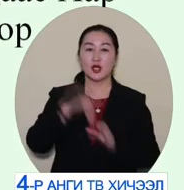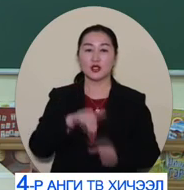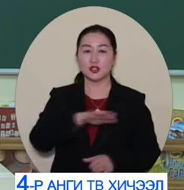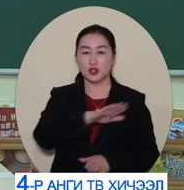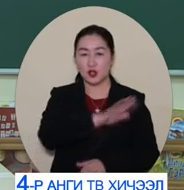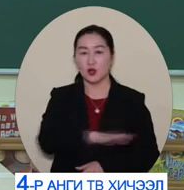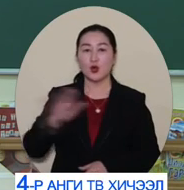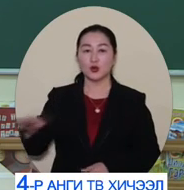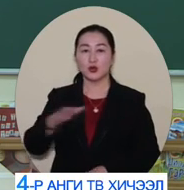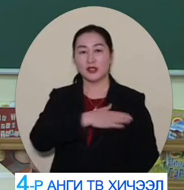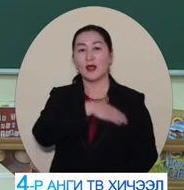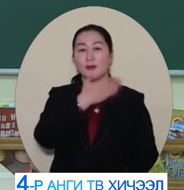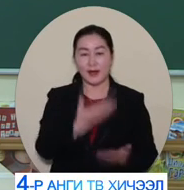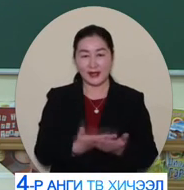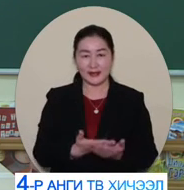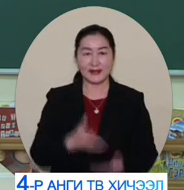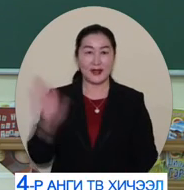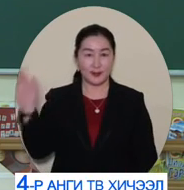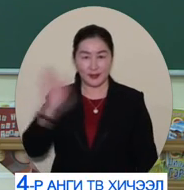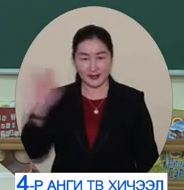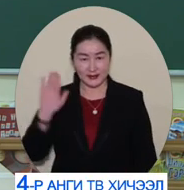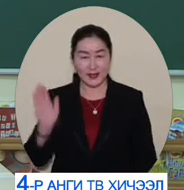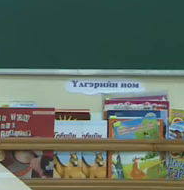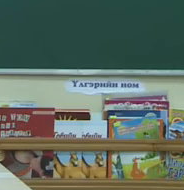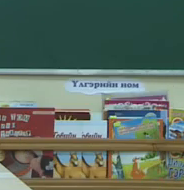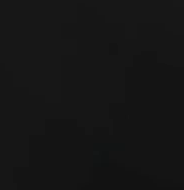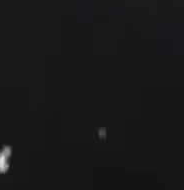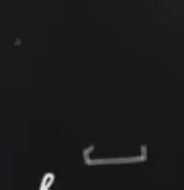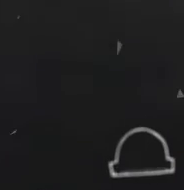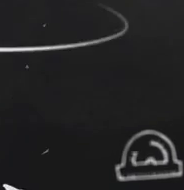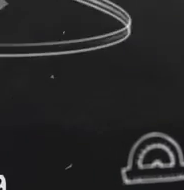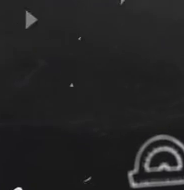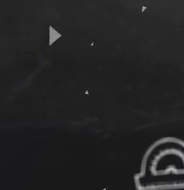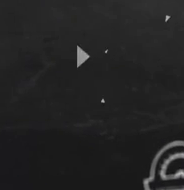За, хичээлдээ амжилттай оролцсон хүүхдүүдээ баярлалаа.